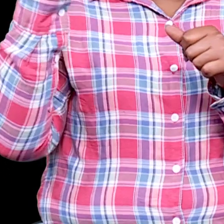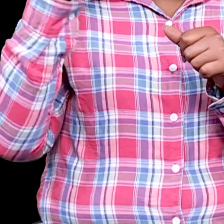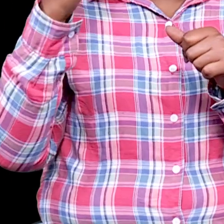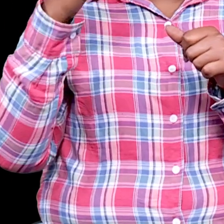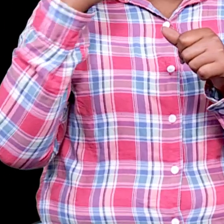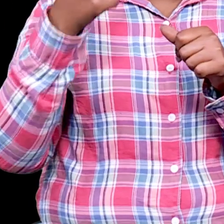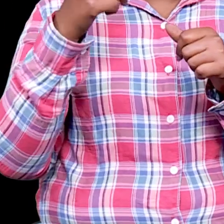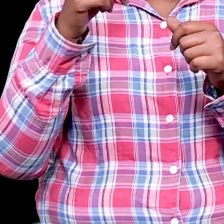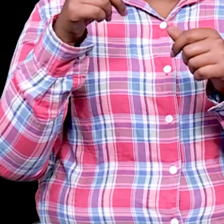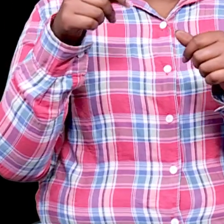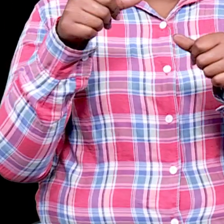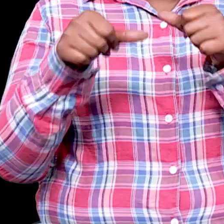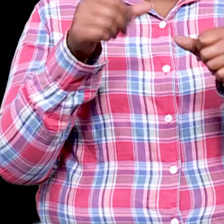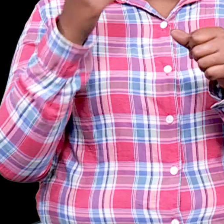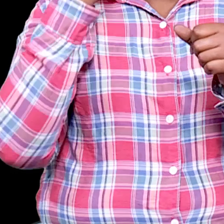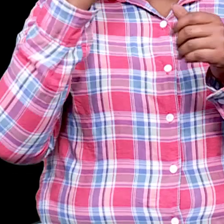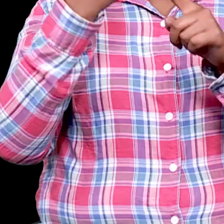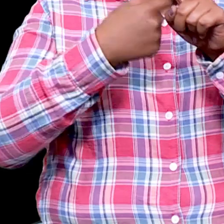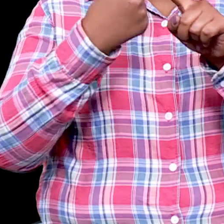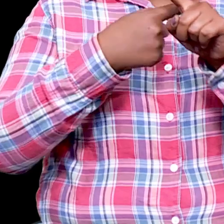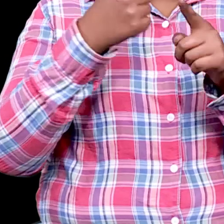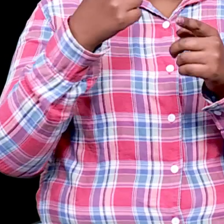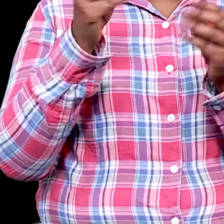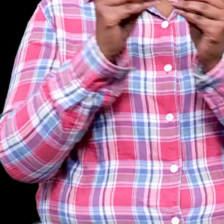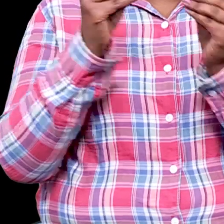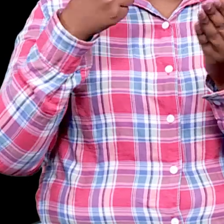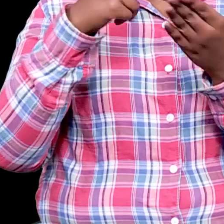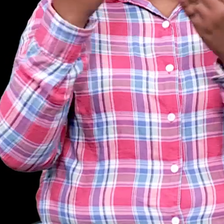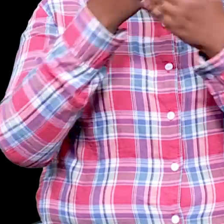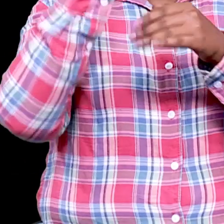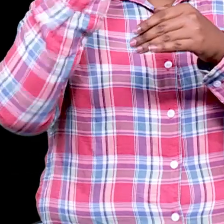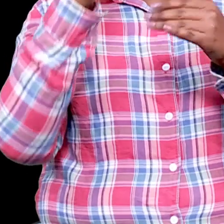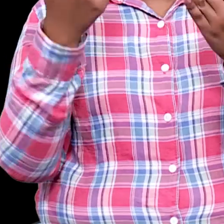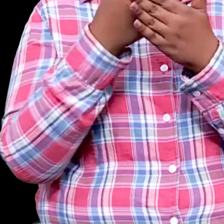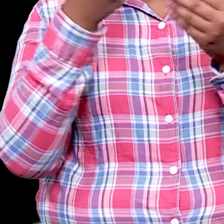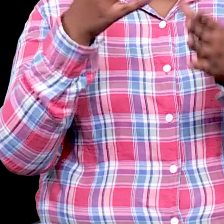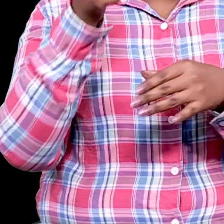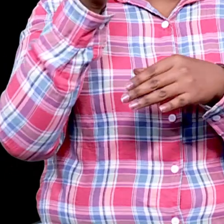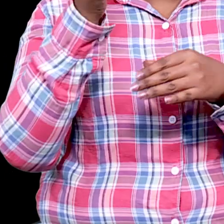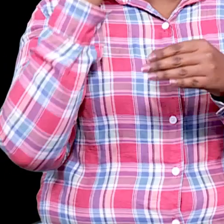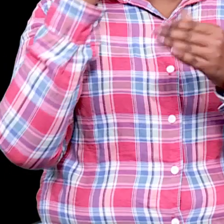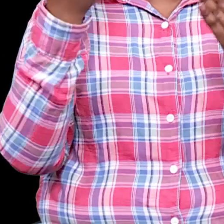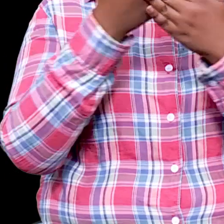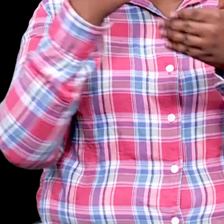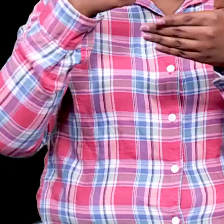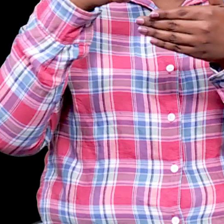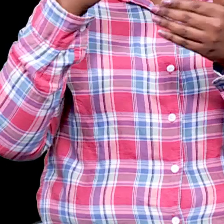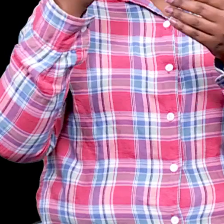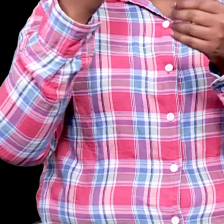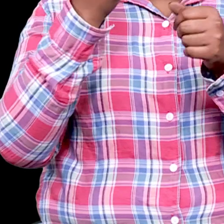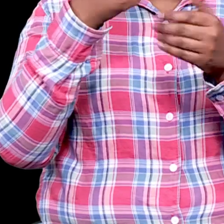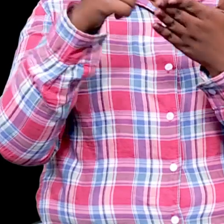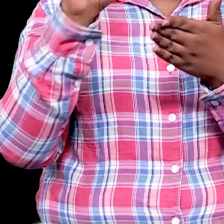ከጸጋው ቅና ውጪ የተከራየውን ቤት አሳደሰው። ለእድሳቱም ሂሳብ እንድትከፍለው ጠየቃት። ኤ ጸጋ የቤቱን የእድሳት